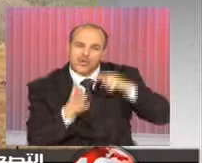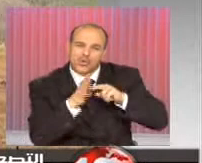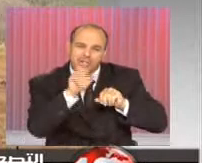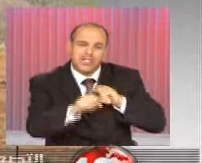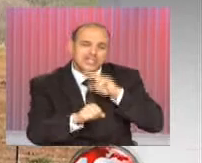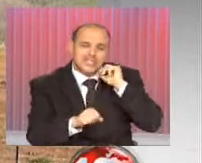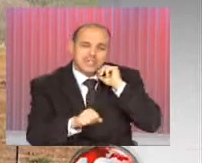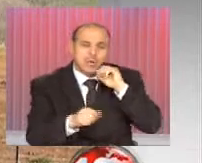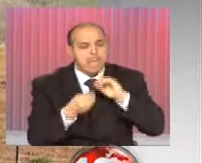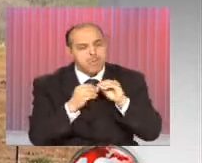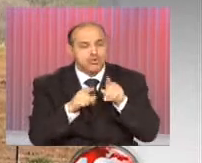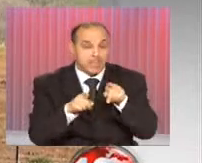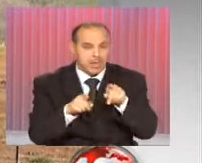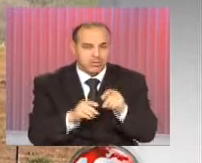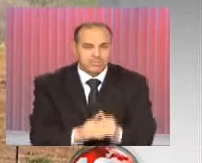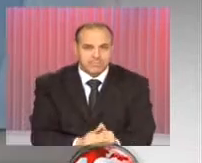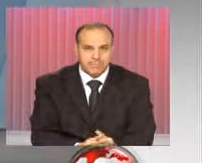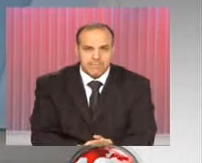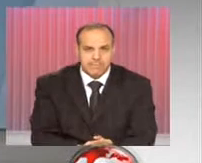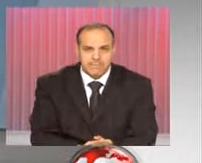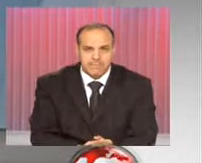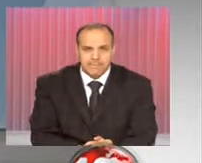لتدهور الوضع الأمني هناك.